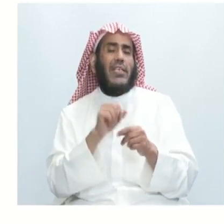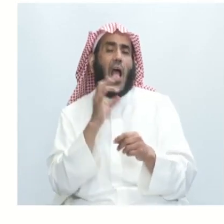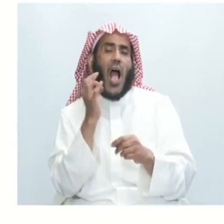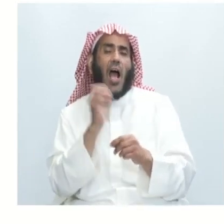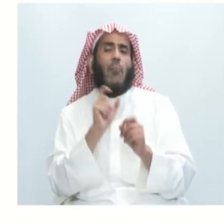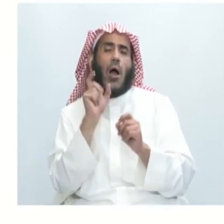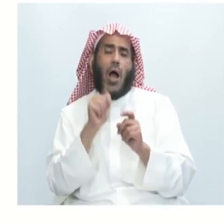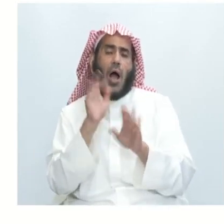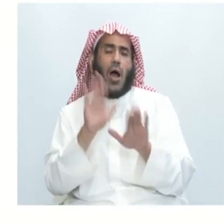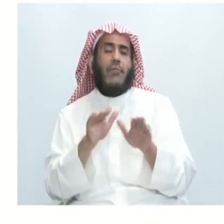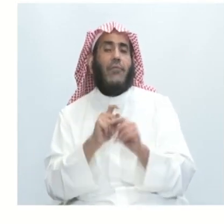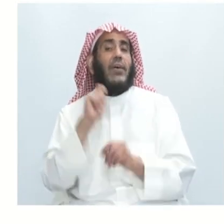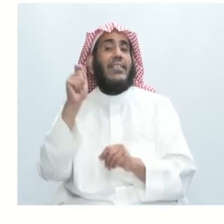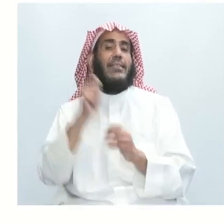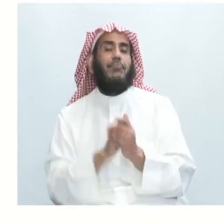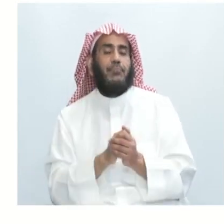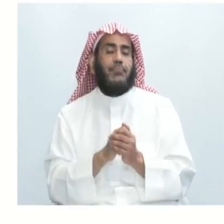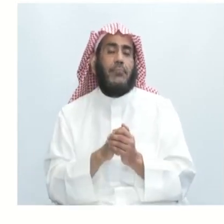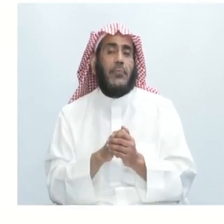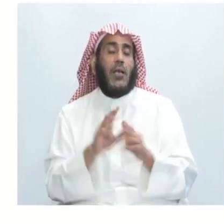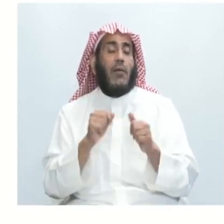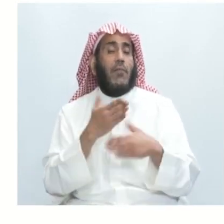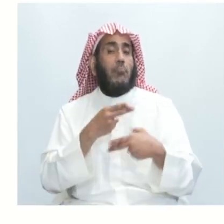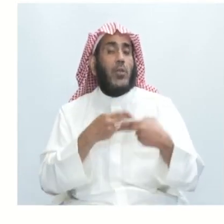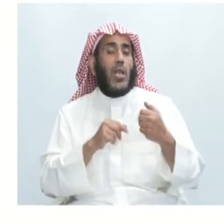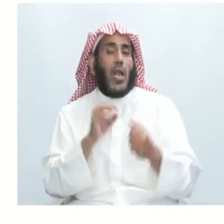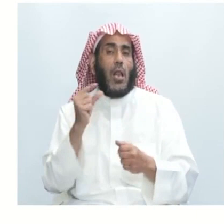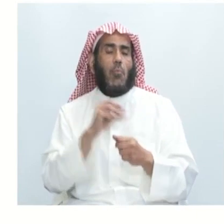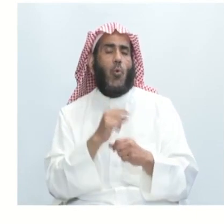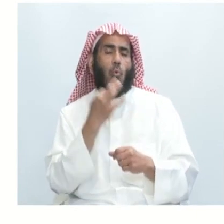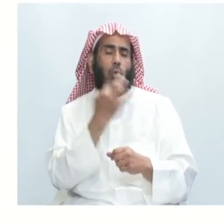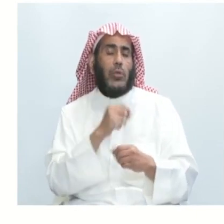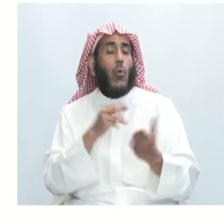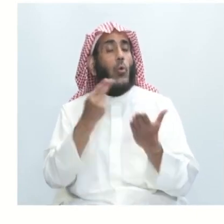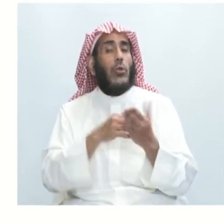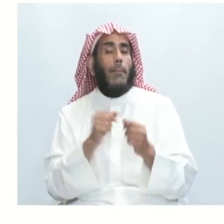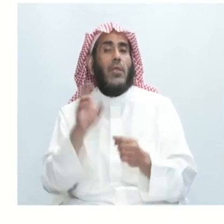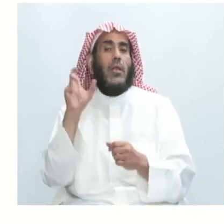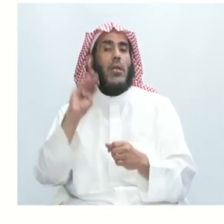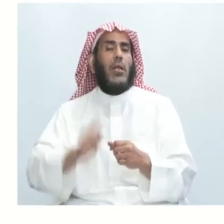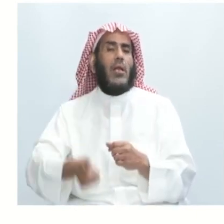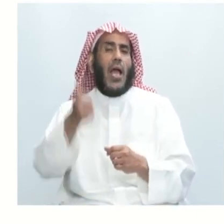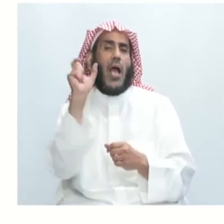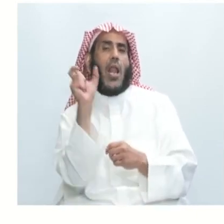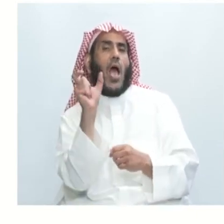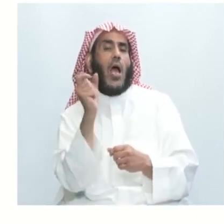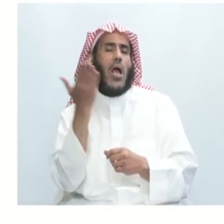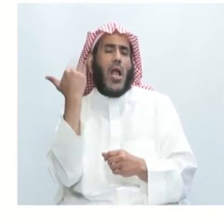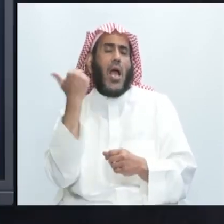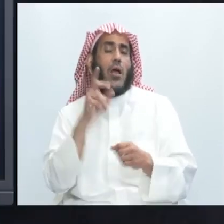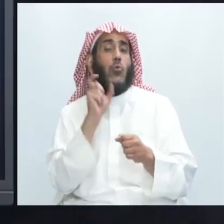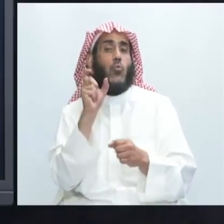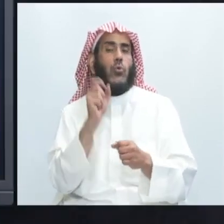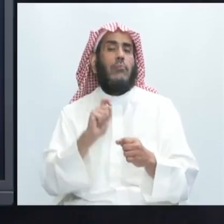حرف هي حرف اصلي هي حرف اصلي في بنيه الكلمه ينطق ويكتب مثل كان هنا نون اصليه